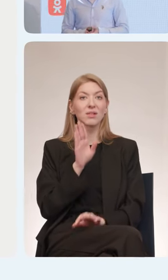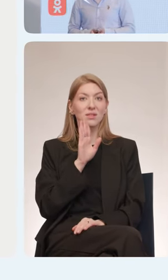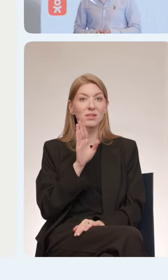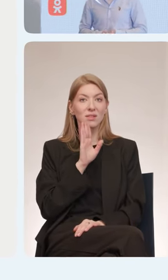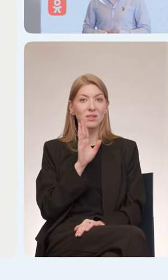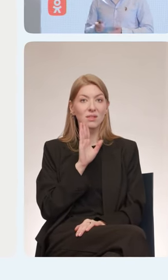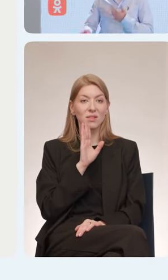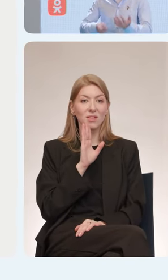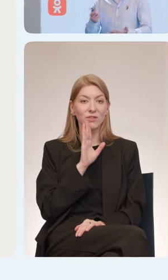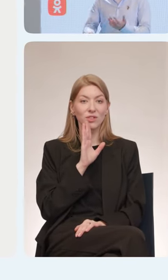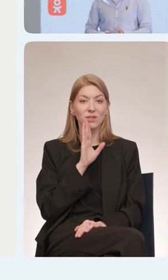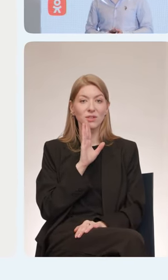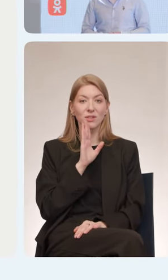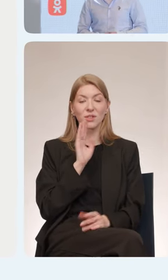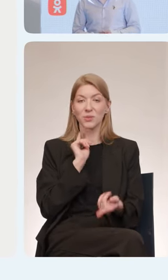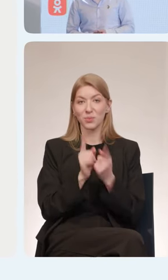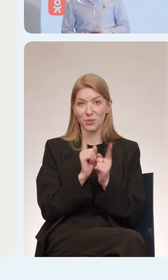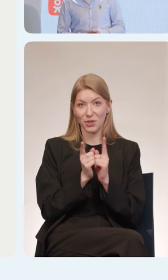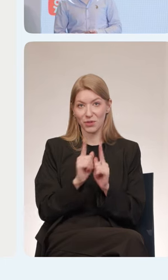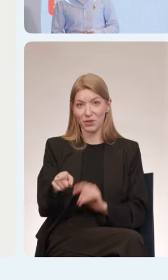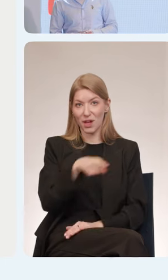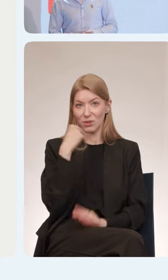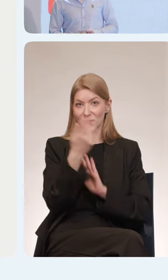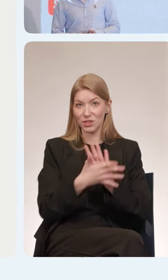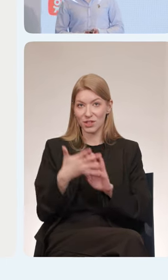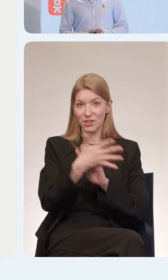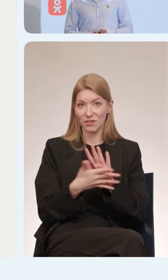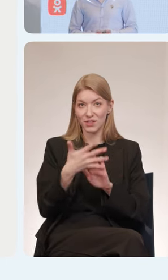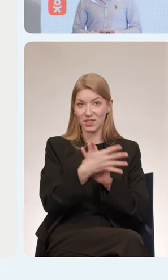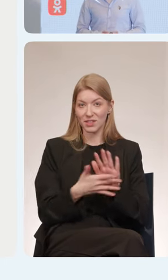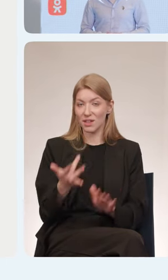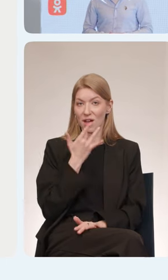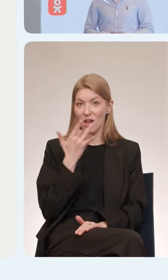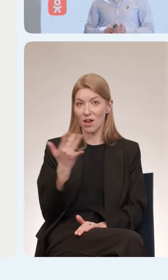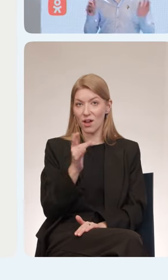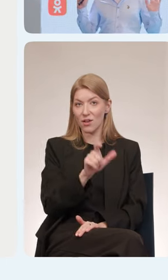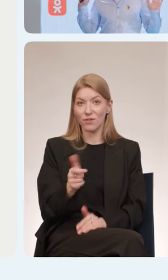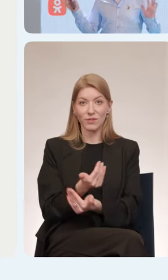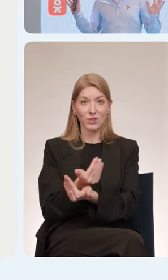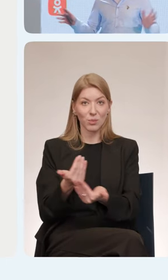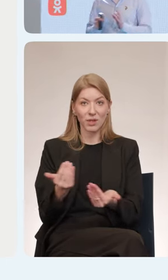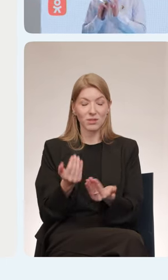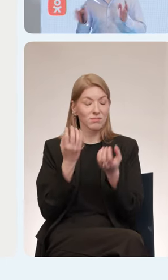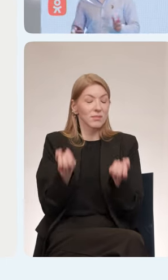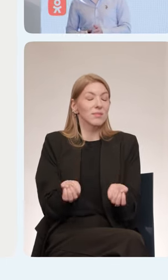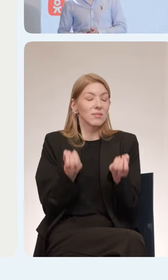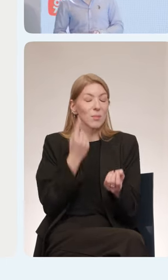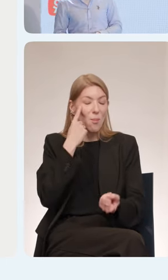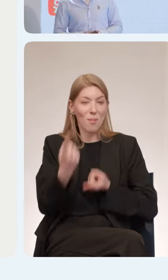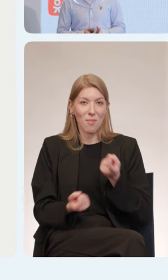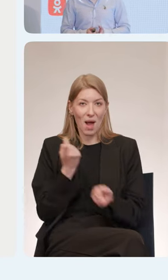значит, переводят на русский жестовый язык выступление. Вообще шикарно, просто